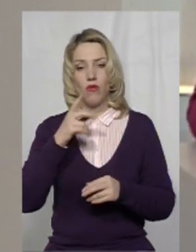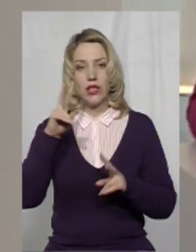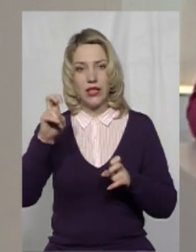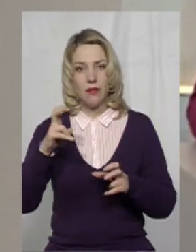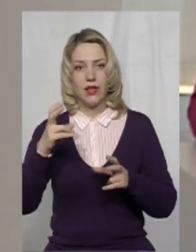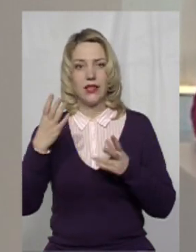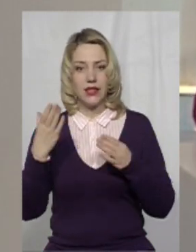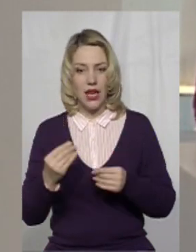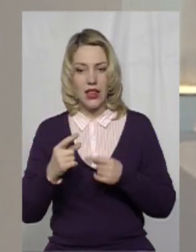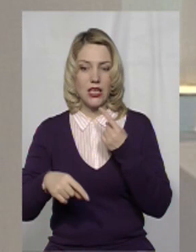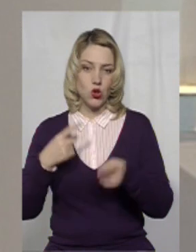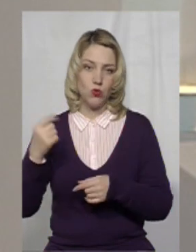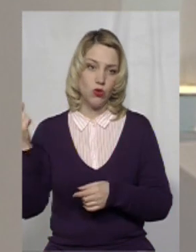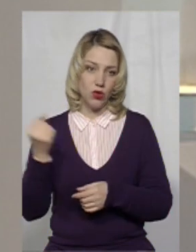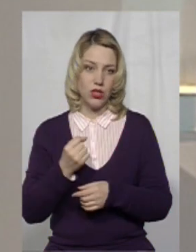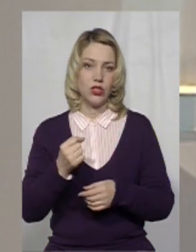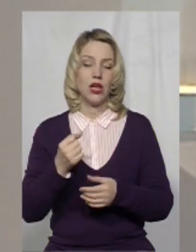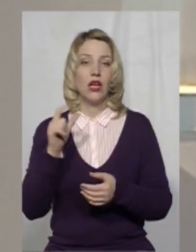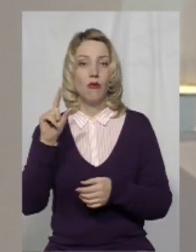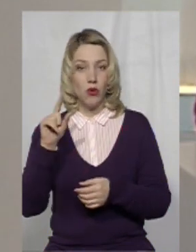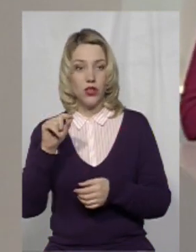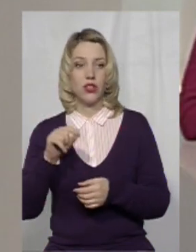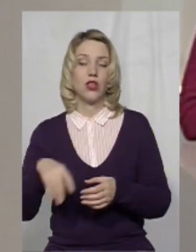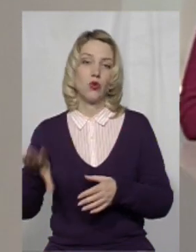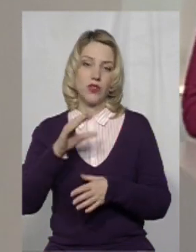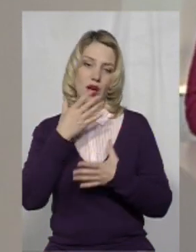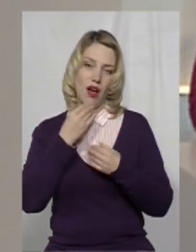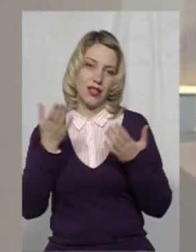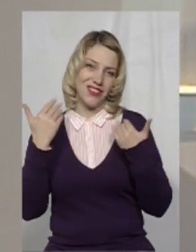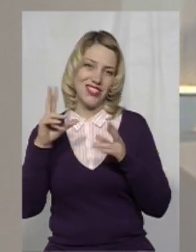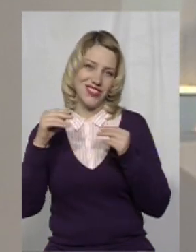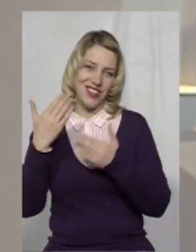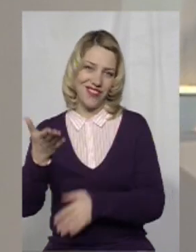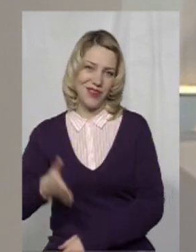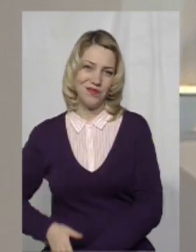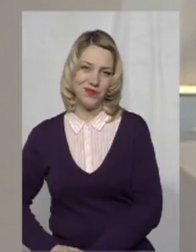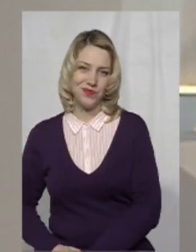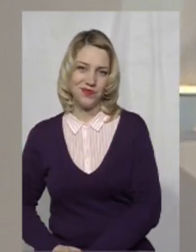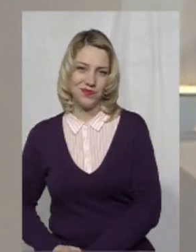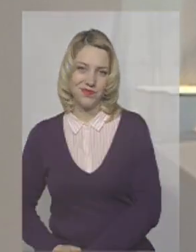вже наступного тижня, ну, прямо з понеділка. Усім вдалих вихідних і нехай щастить.